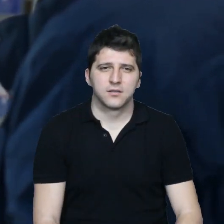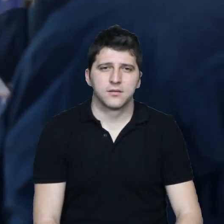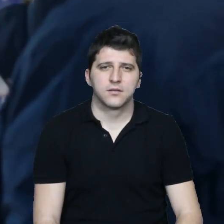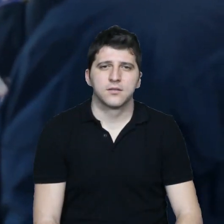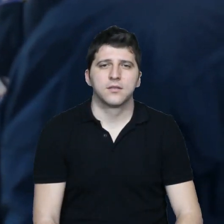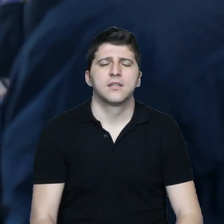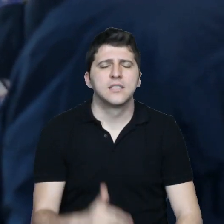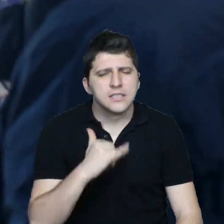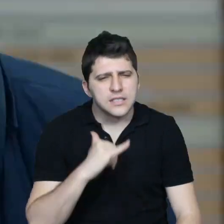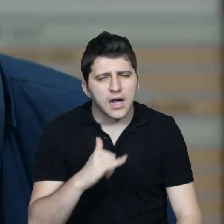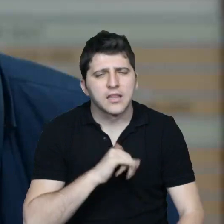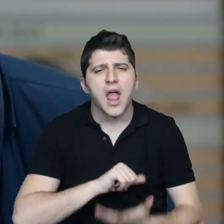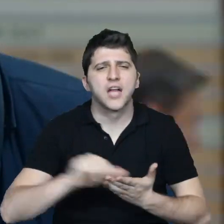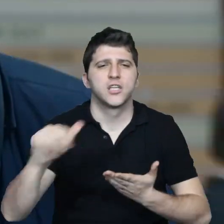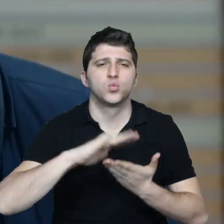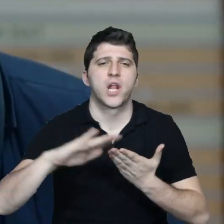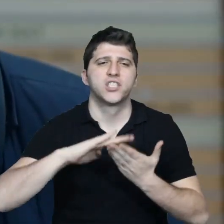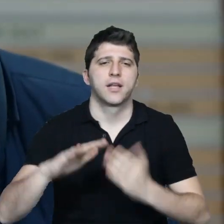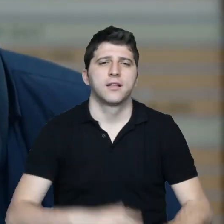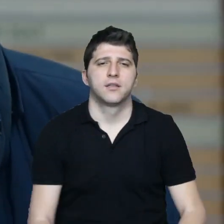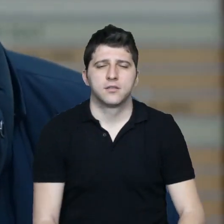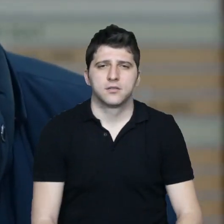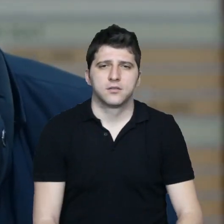Yakında her şey düzelecek.